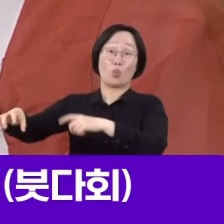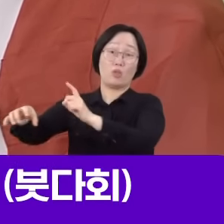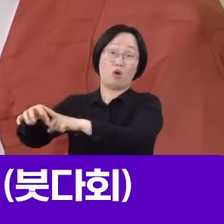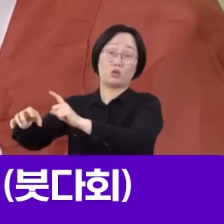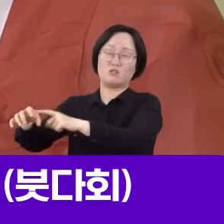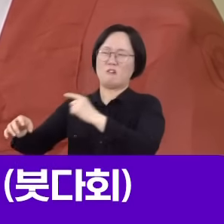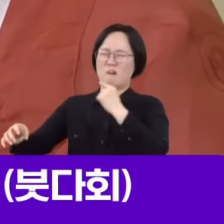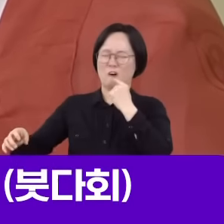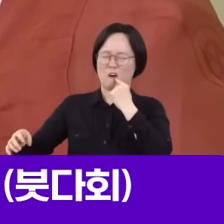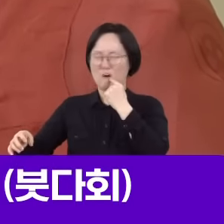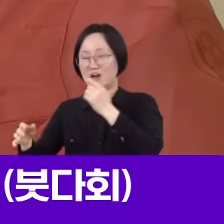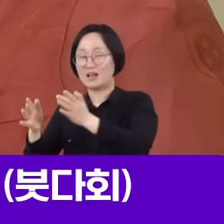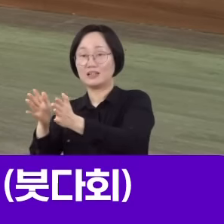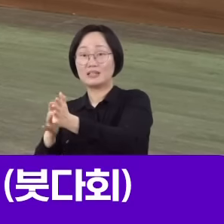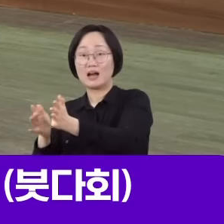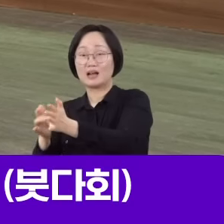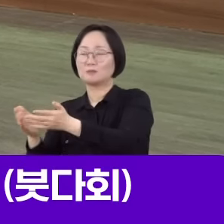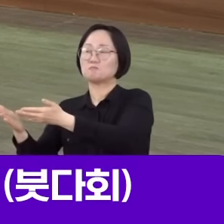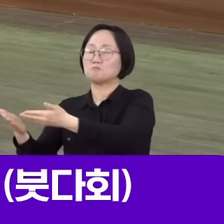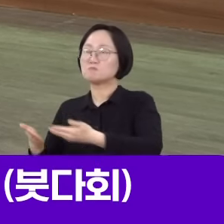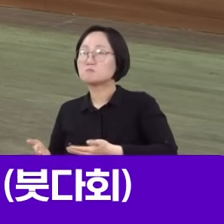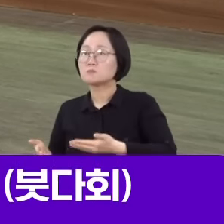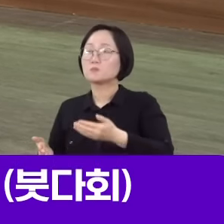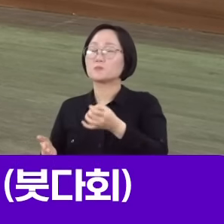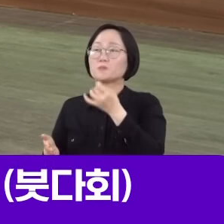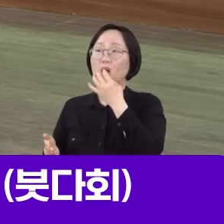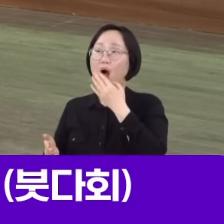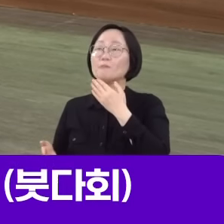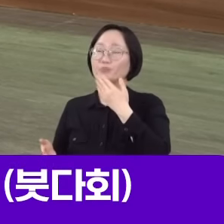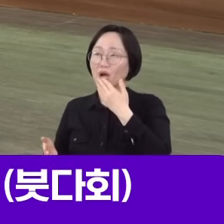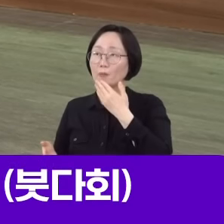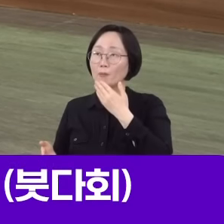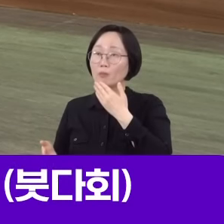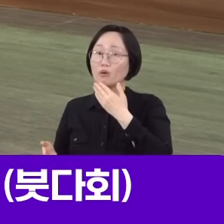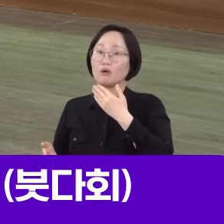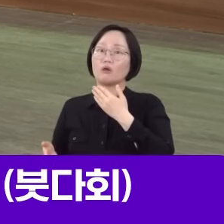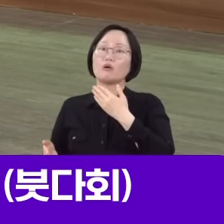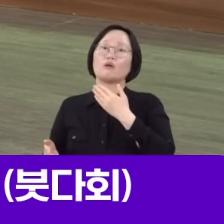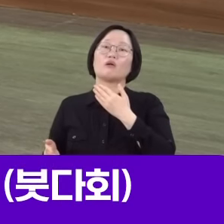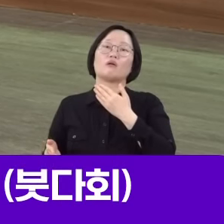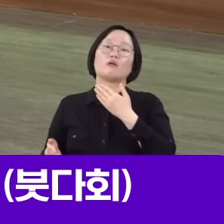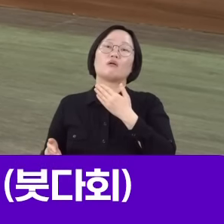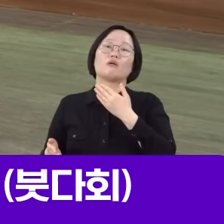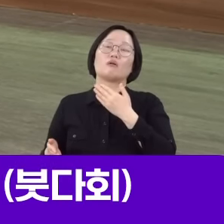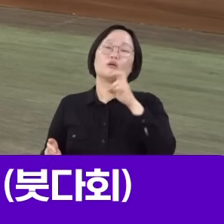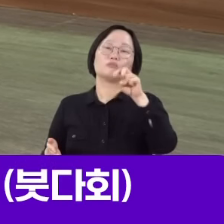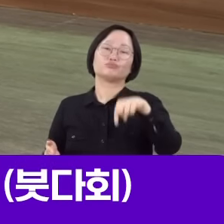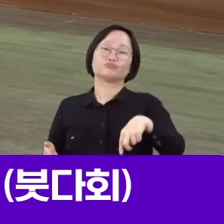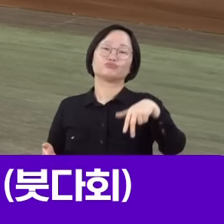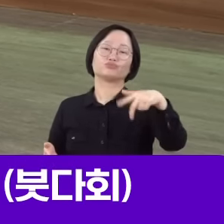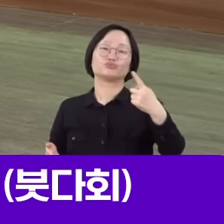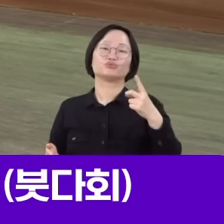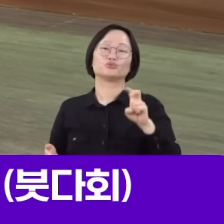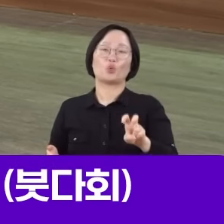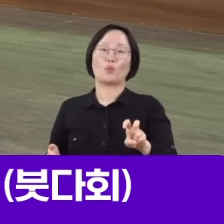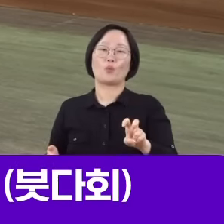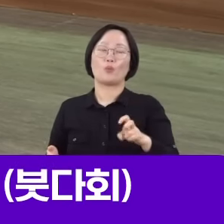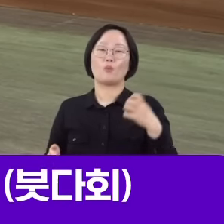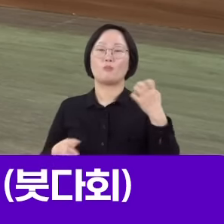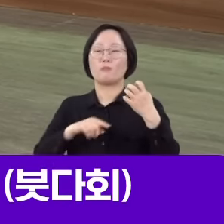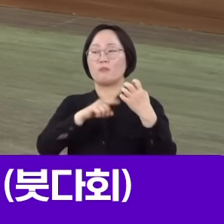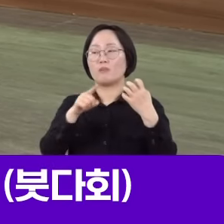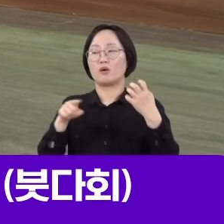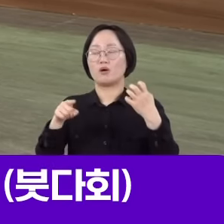처방받아 왔는데 그 약 먹고 그토록 괴롭히던 무좀 8 90% 사라졌대요